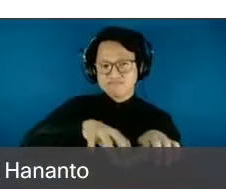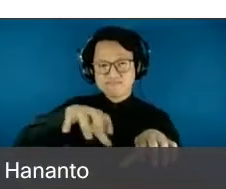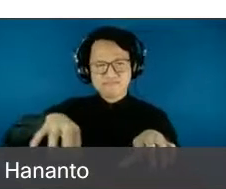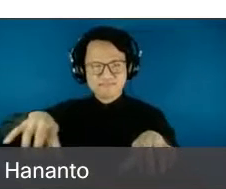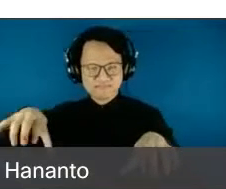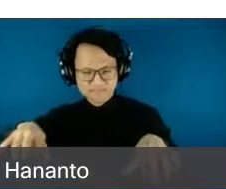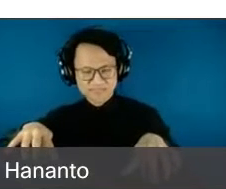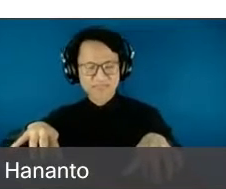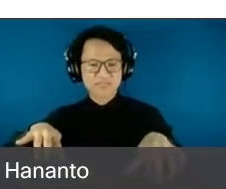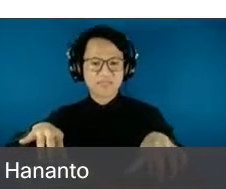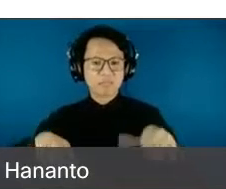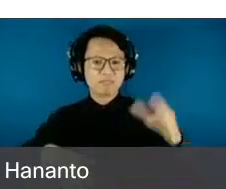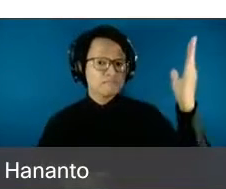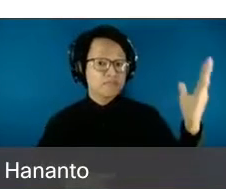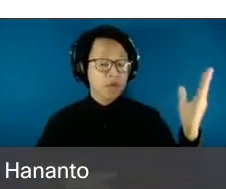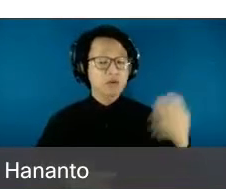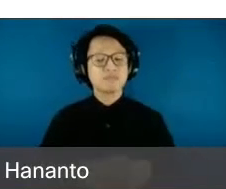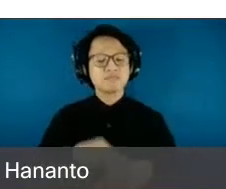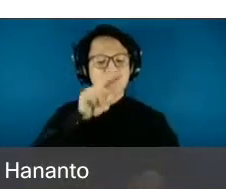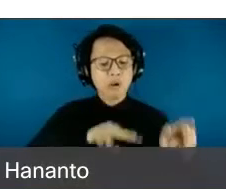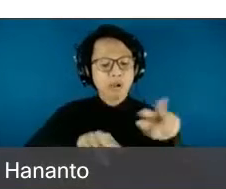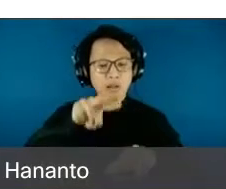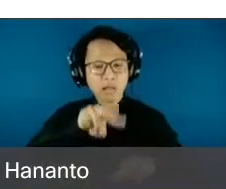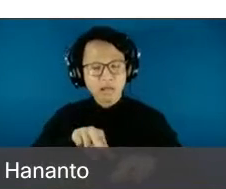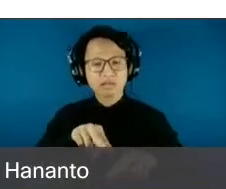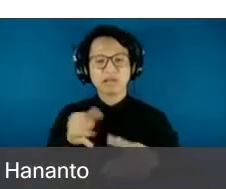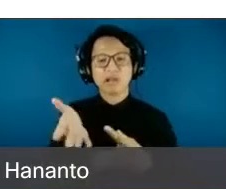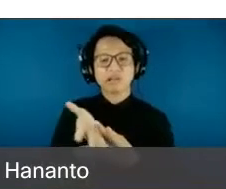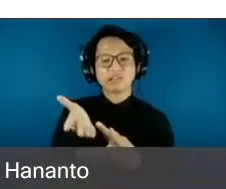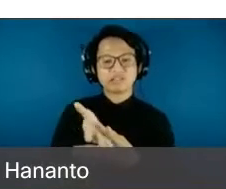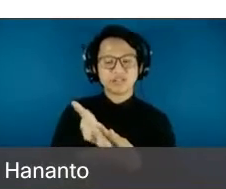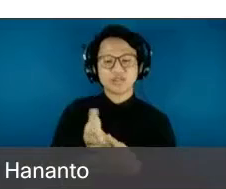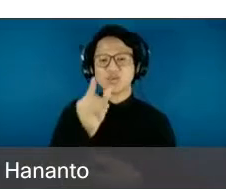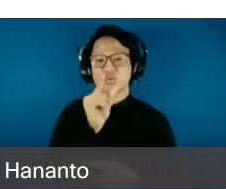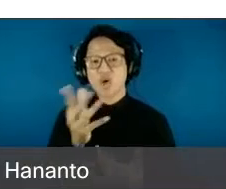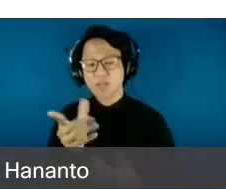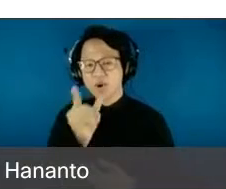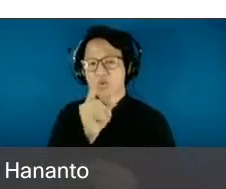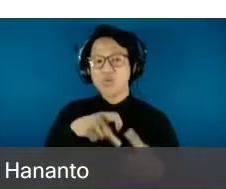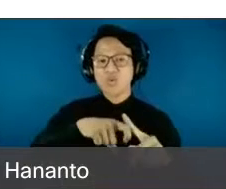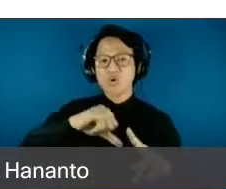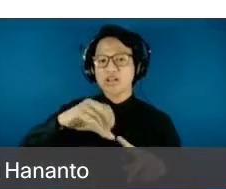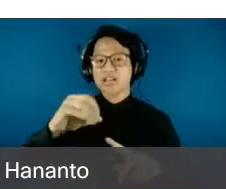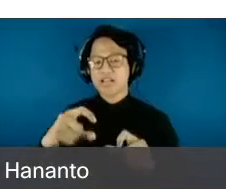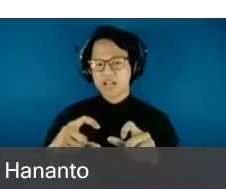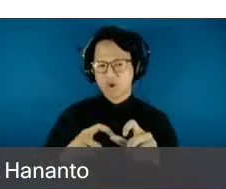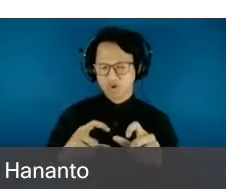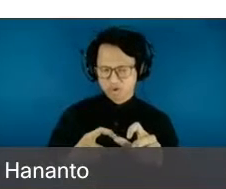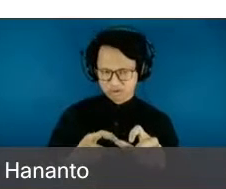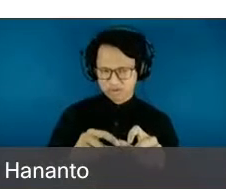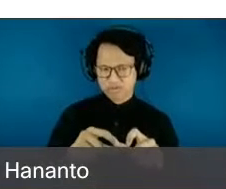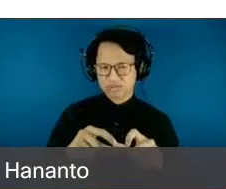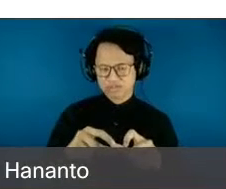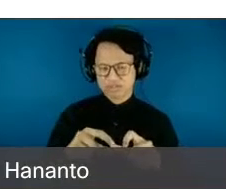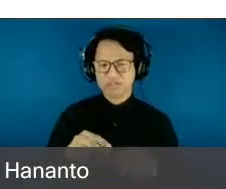kami sedang melakukan analisis akses untuk kios yang sudah diberikan kepada